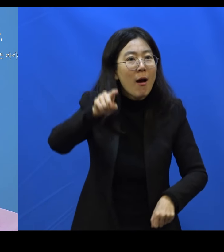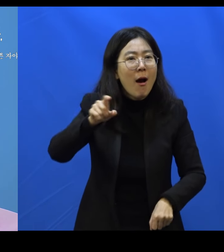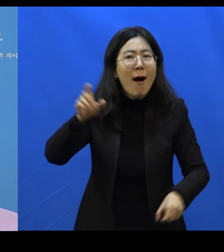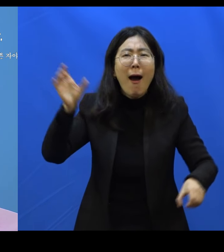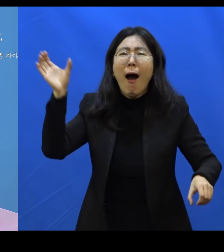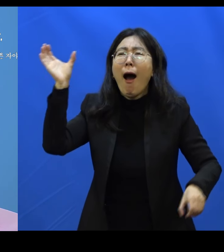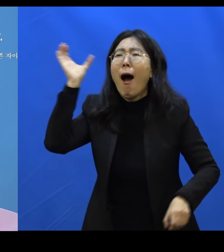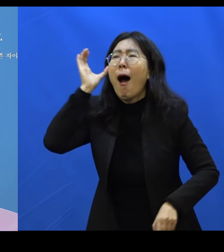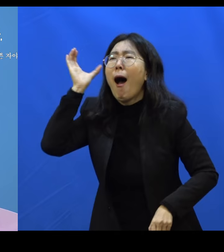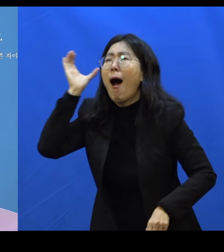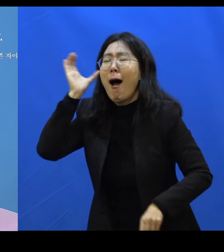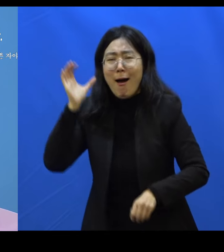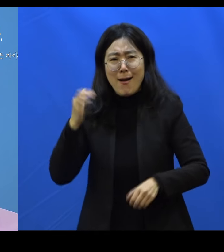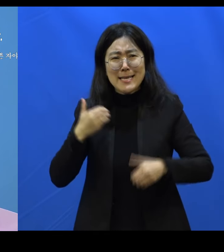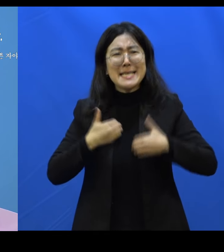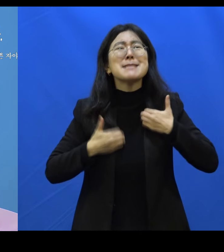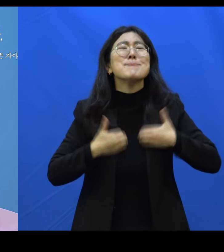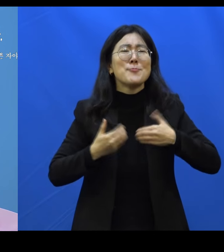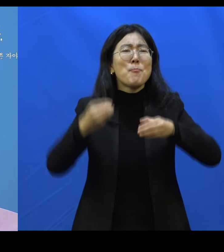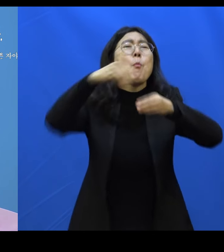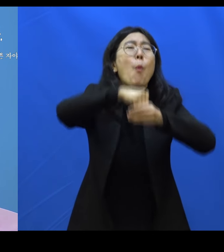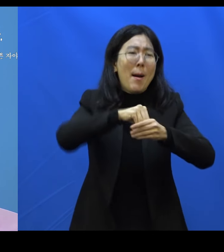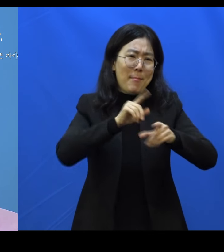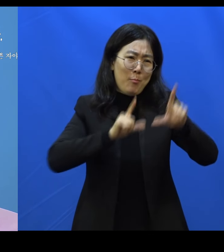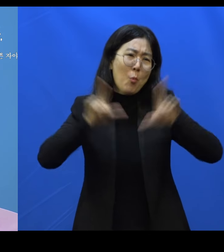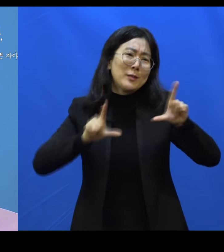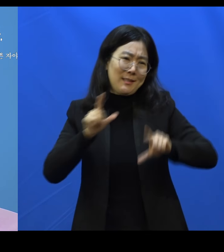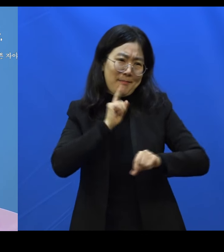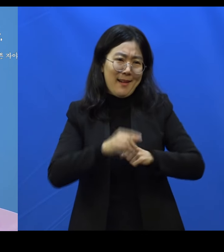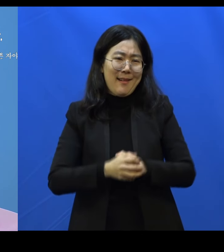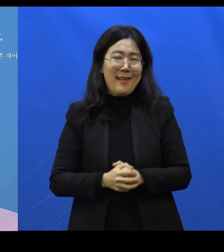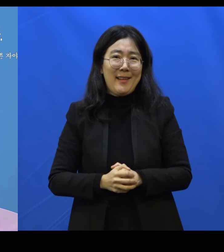기대감 그리고 기쁨 이런 것을 상징합니다.